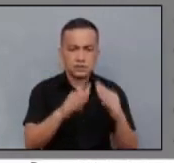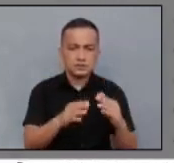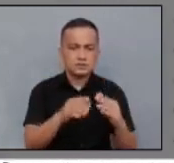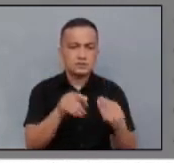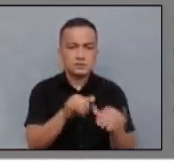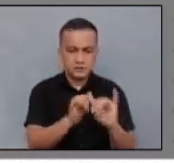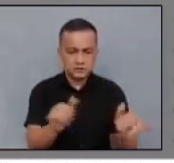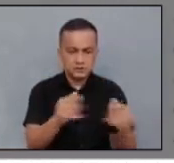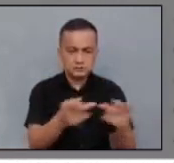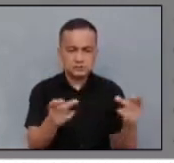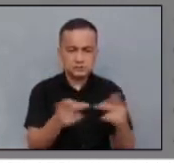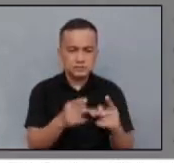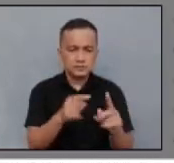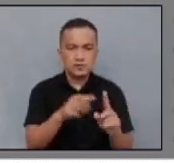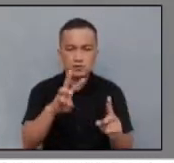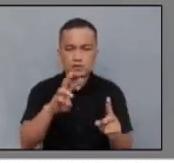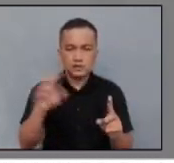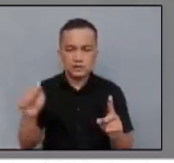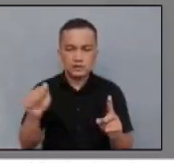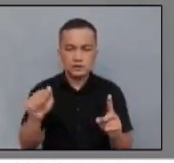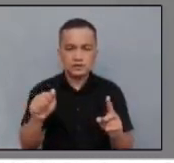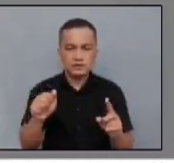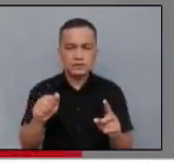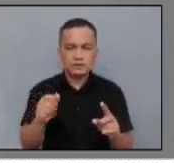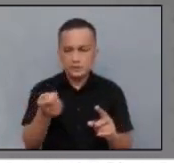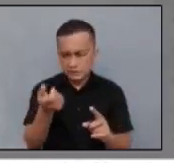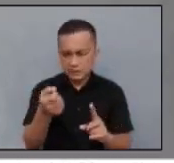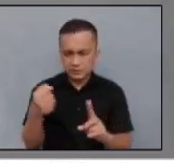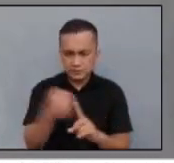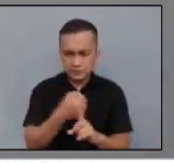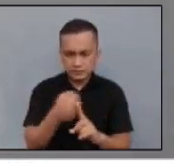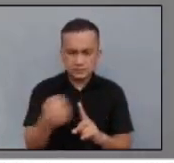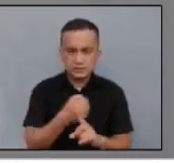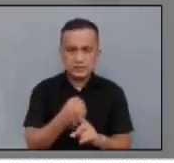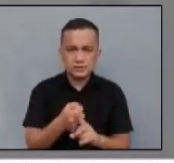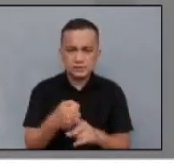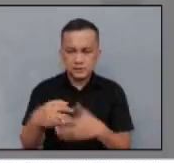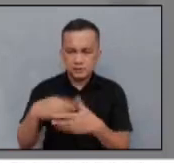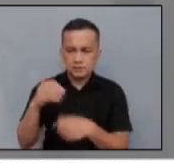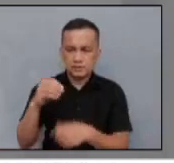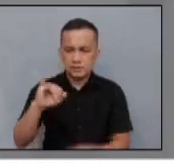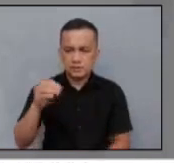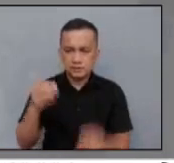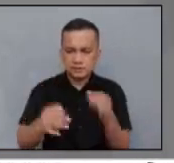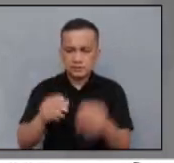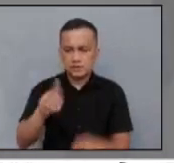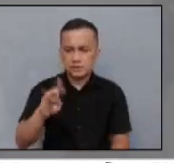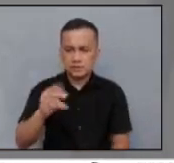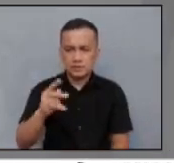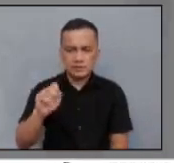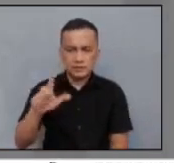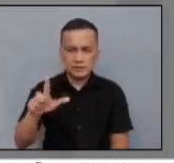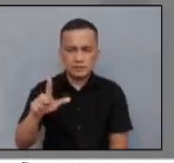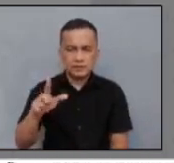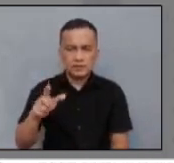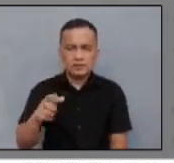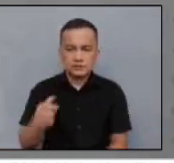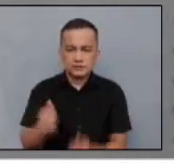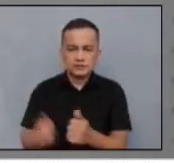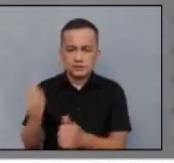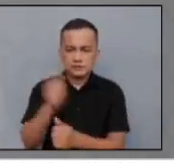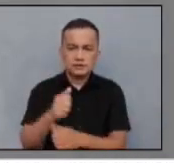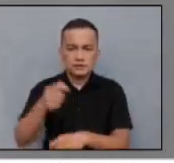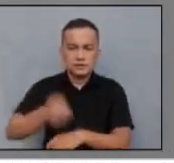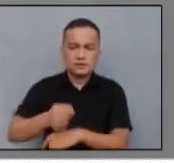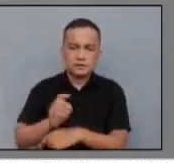warrant of arrest sa kasong slight physical injuries na inilabas ni Judge Abigail Santos Domingo Lailo, presiding judge ng Branch 4 ng